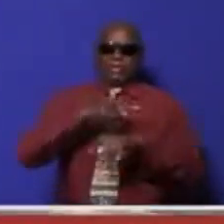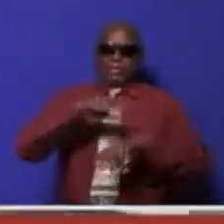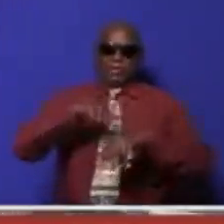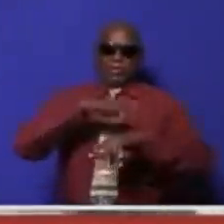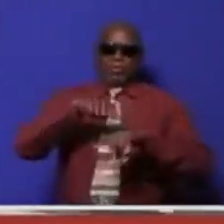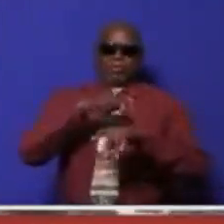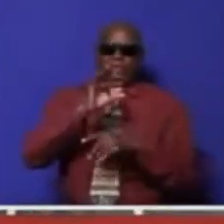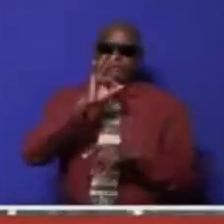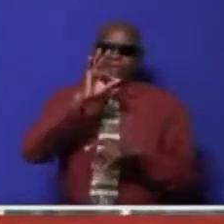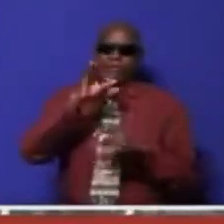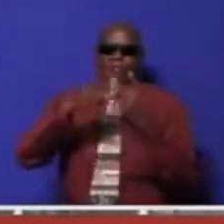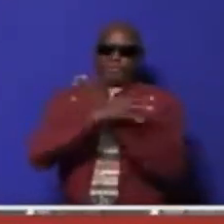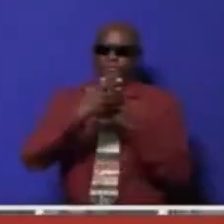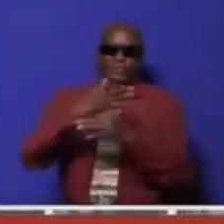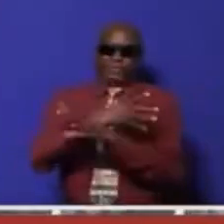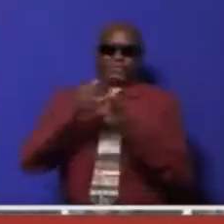polisi na waandamanaji.